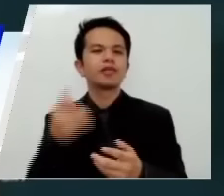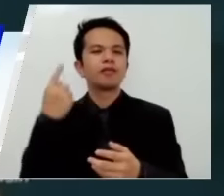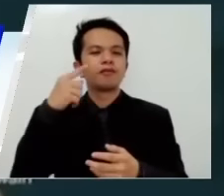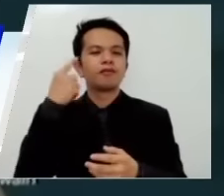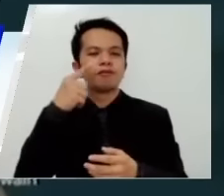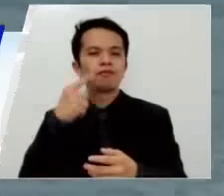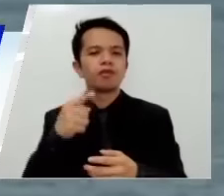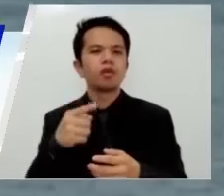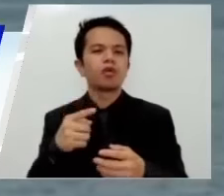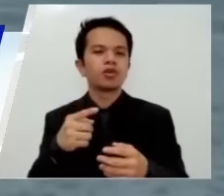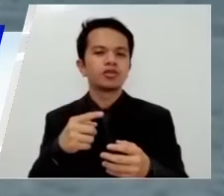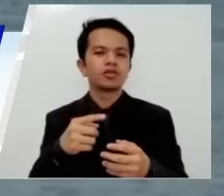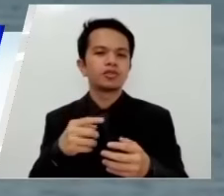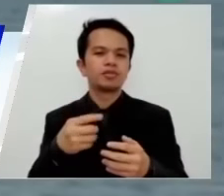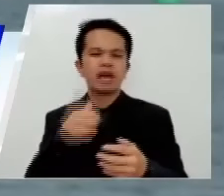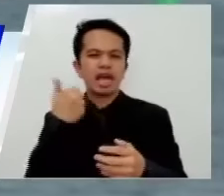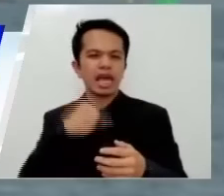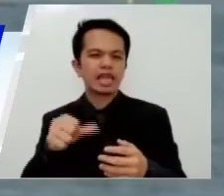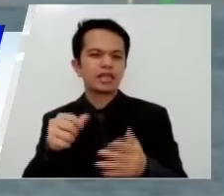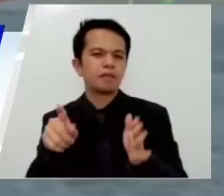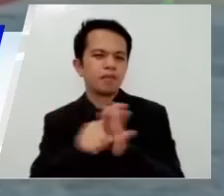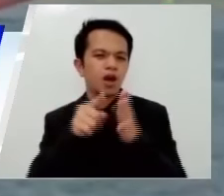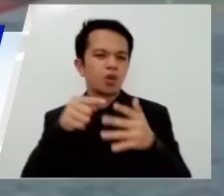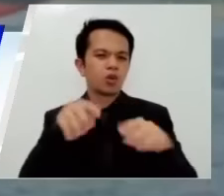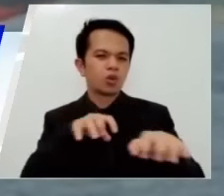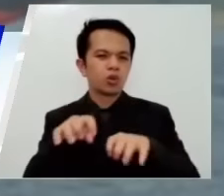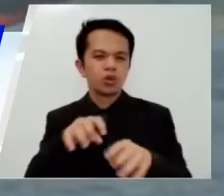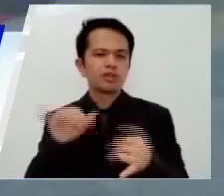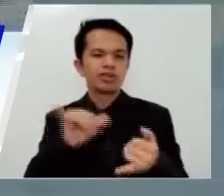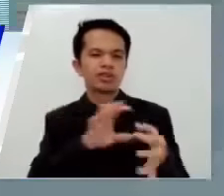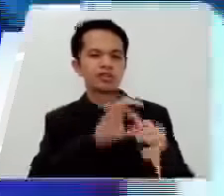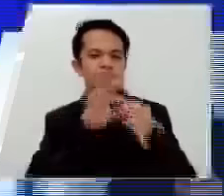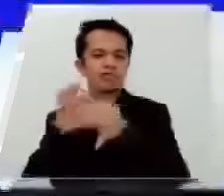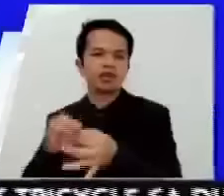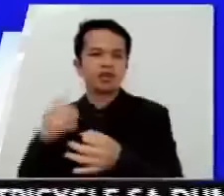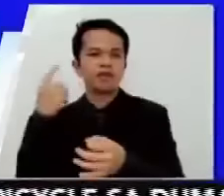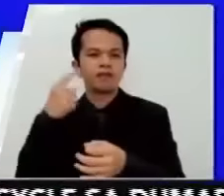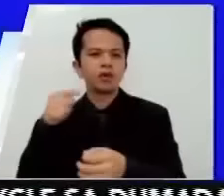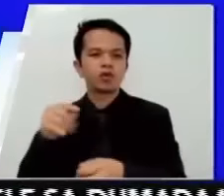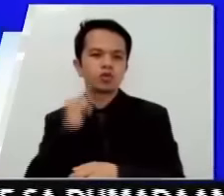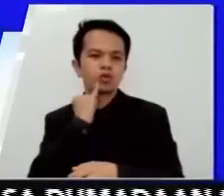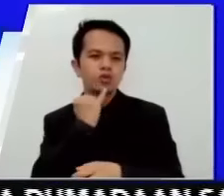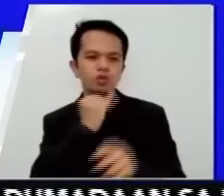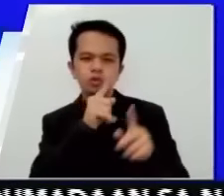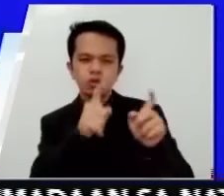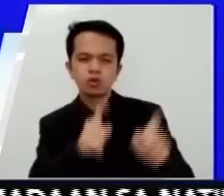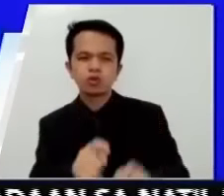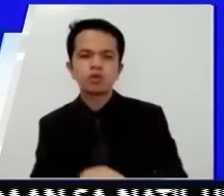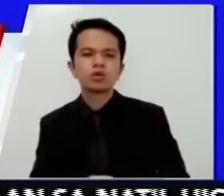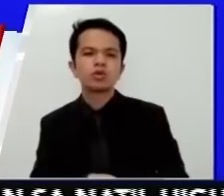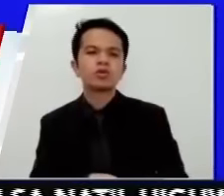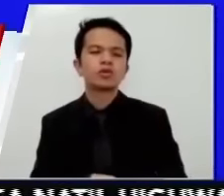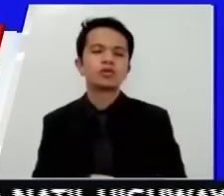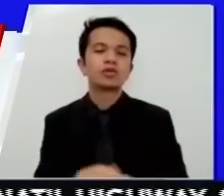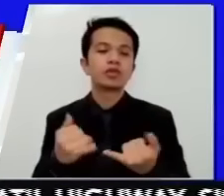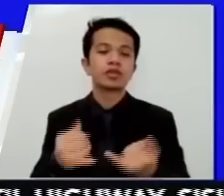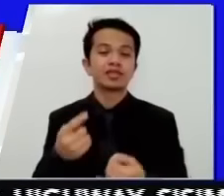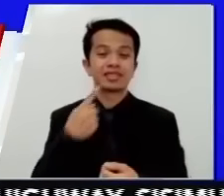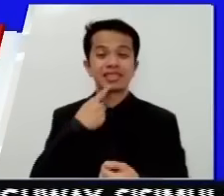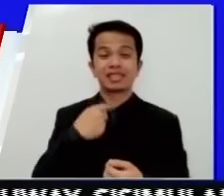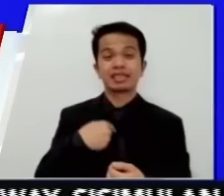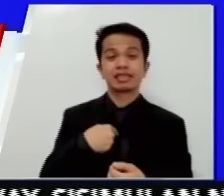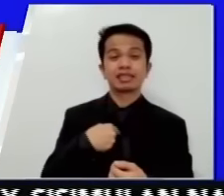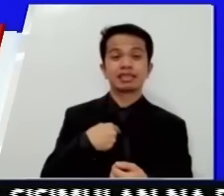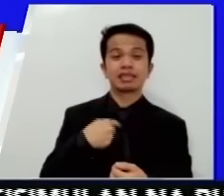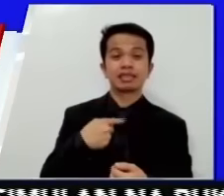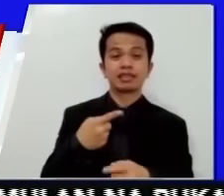maritime violations at sa paniwalang may kaugnayan ito sa bansang Israel. Ang sinabi ng sa amin ng